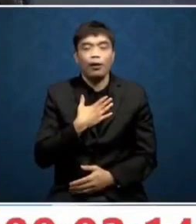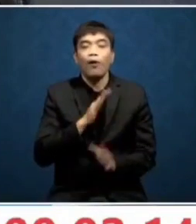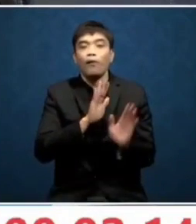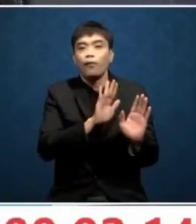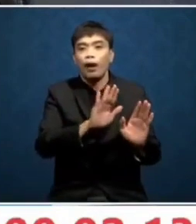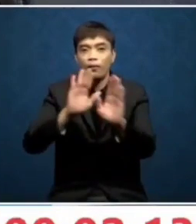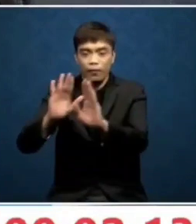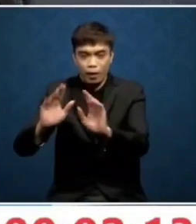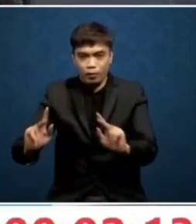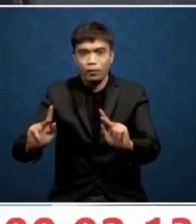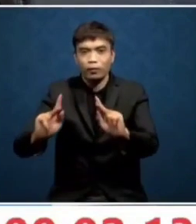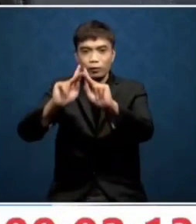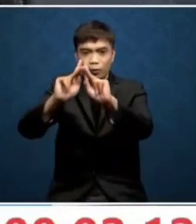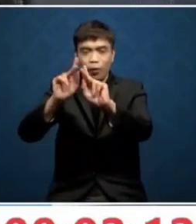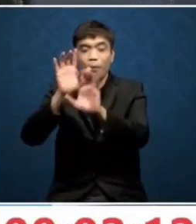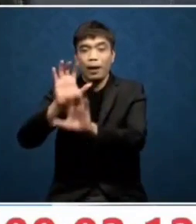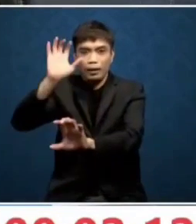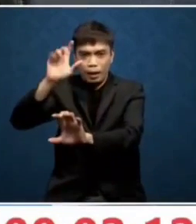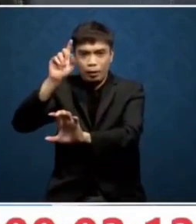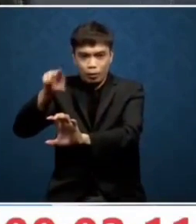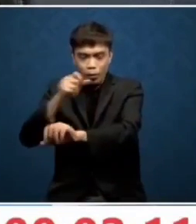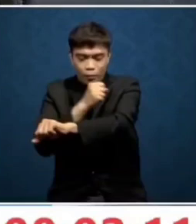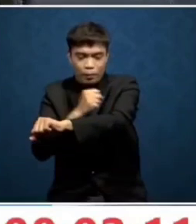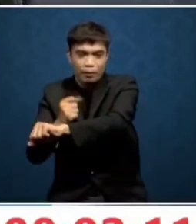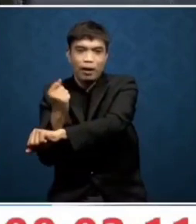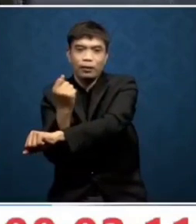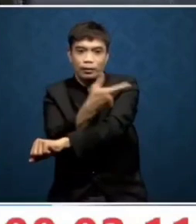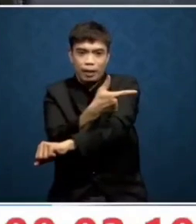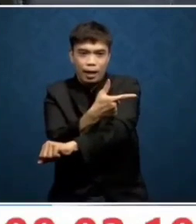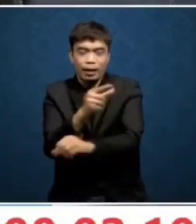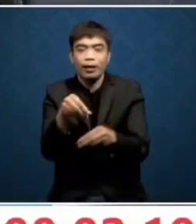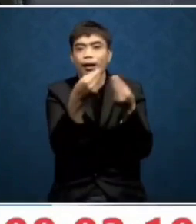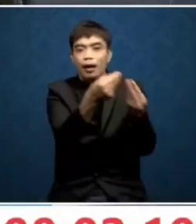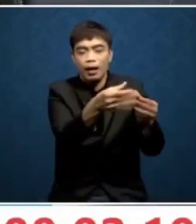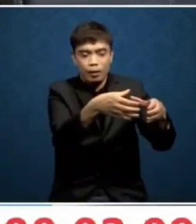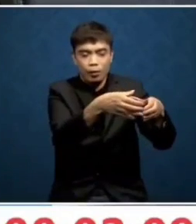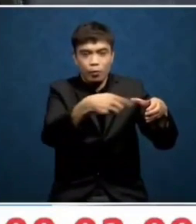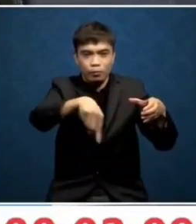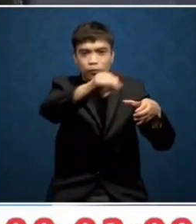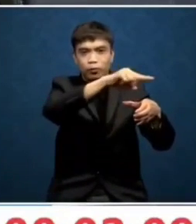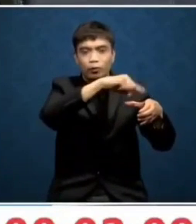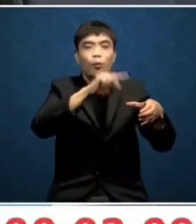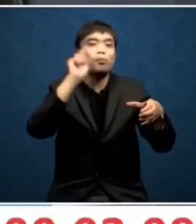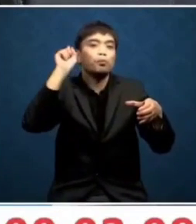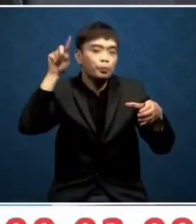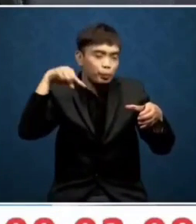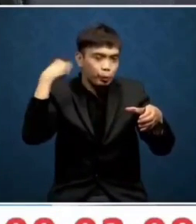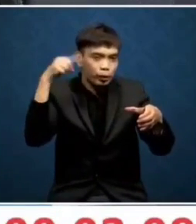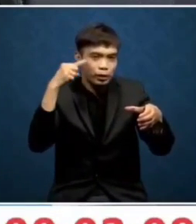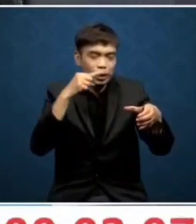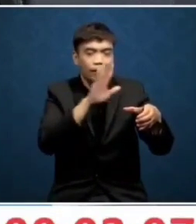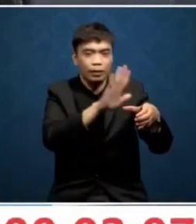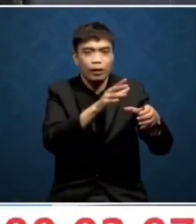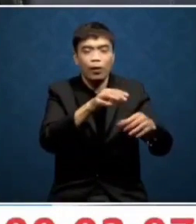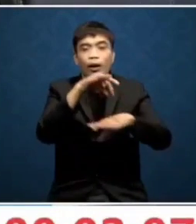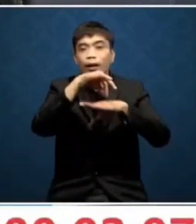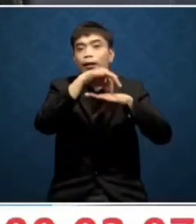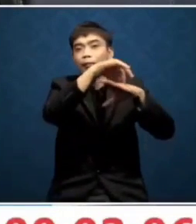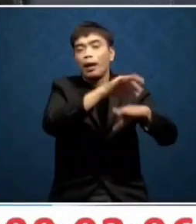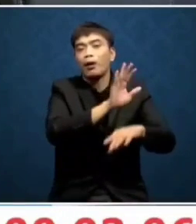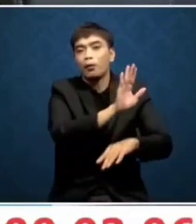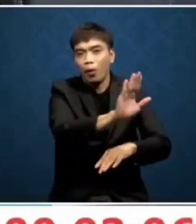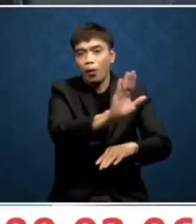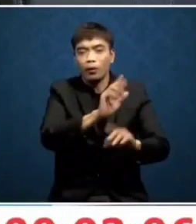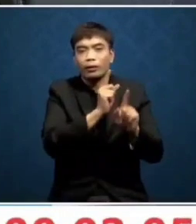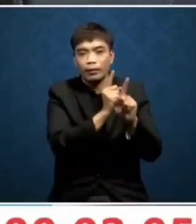คกรสติตามระเวียกระโซมหาไทยว่ด้วยคณะกรมการพัฒนาสติ พุทธศักรา 2538และอศาสมัครกองทุนพัฒนาบทบาสติ